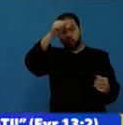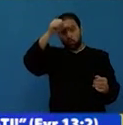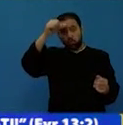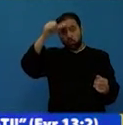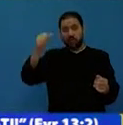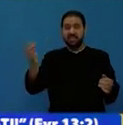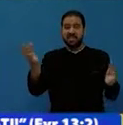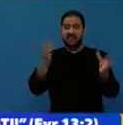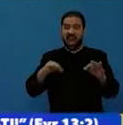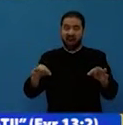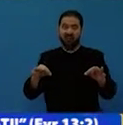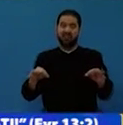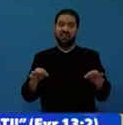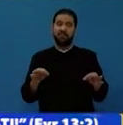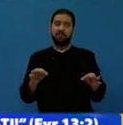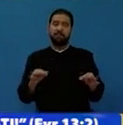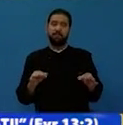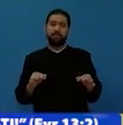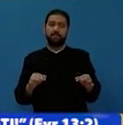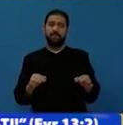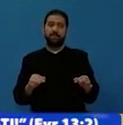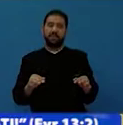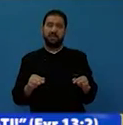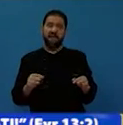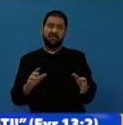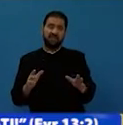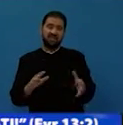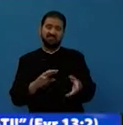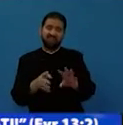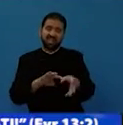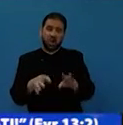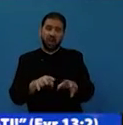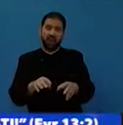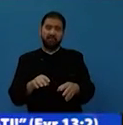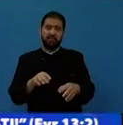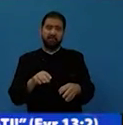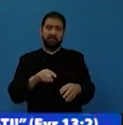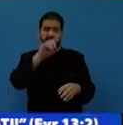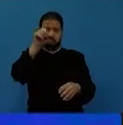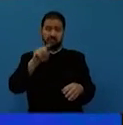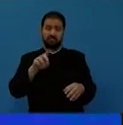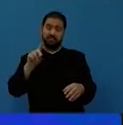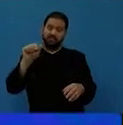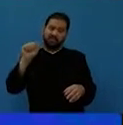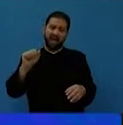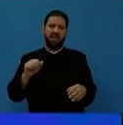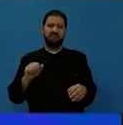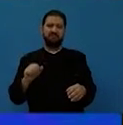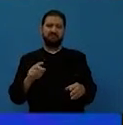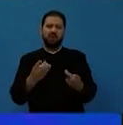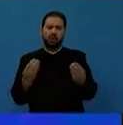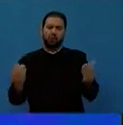fi întrucâtva. Da, probabil că unii se tem de faptul ca nu cumva primind în